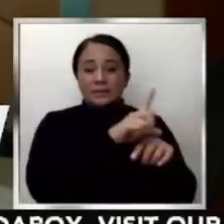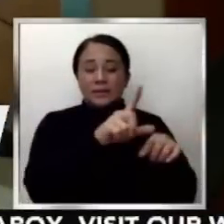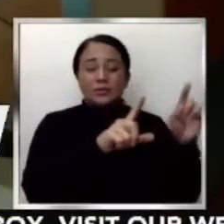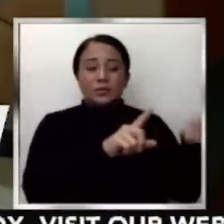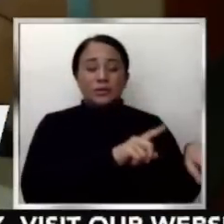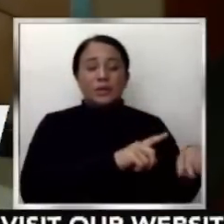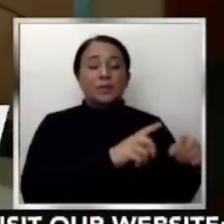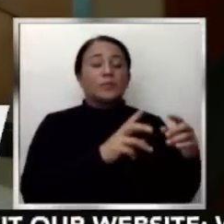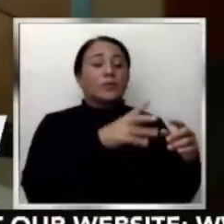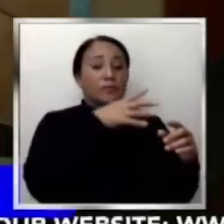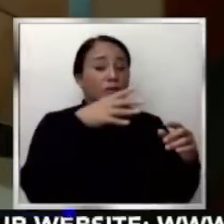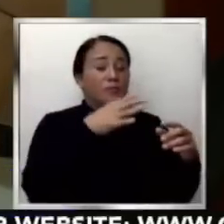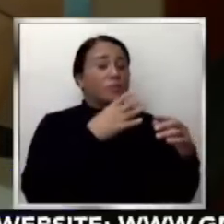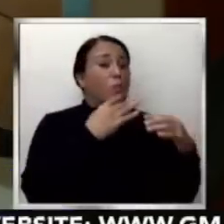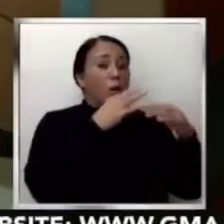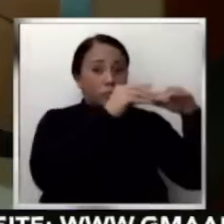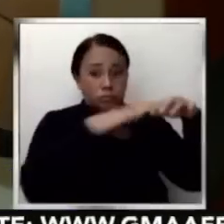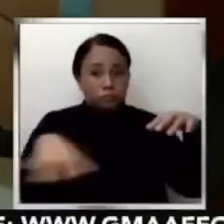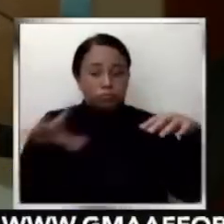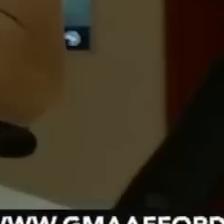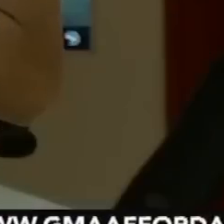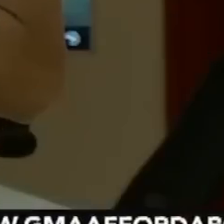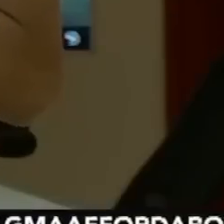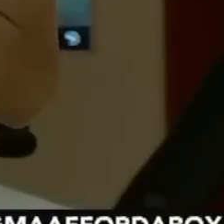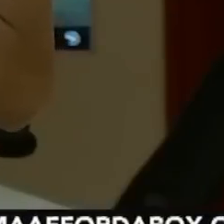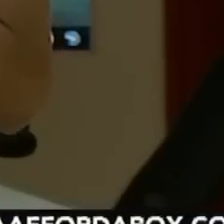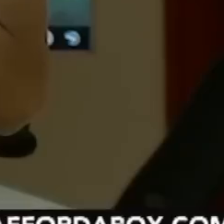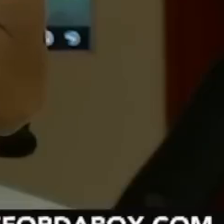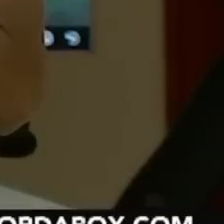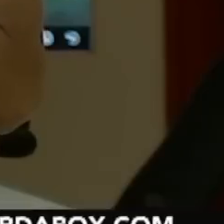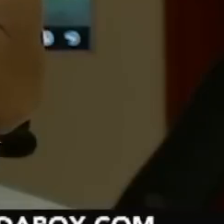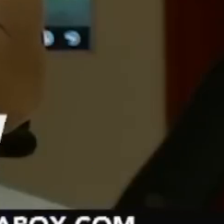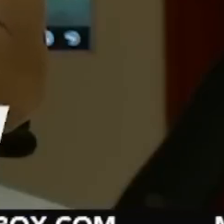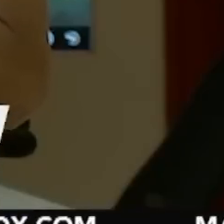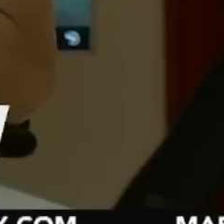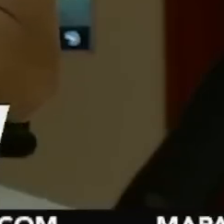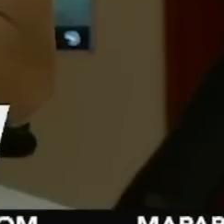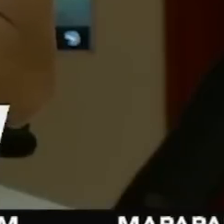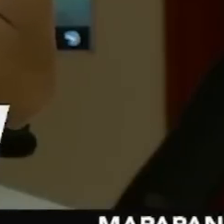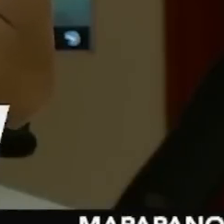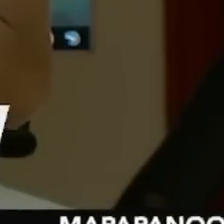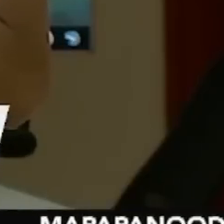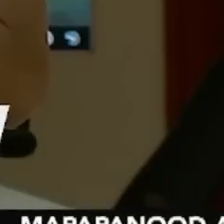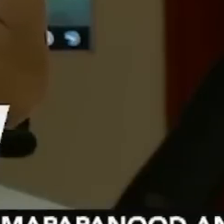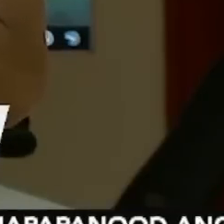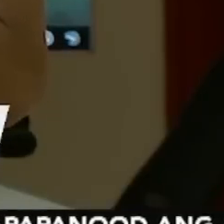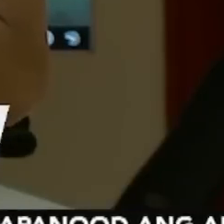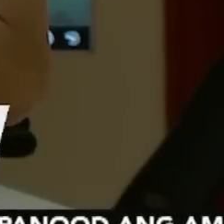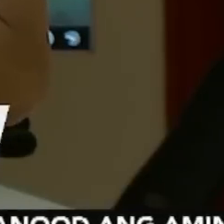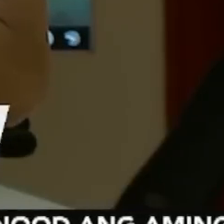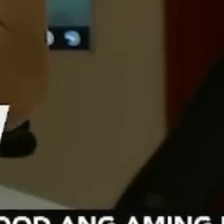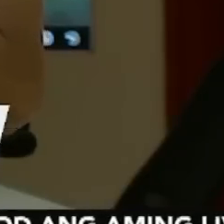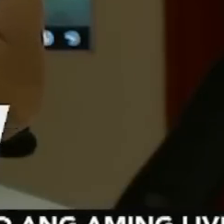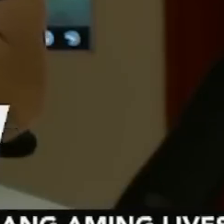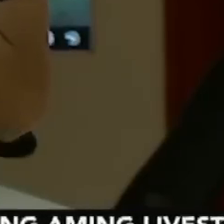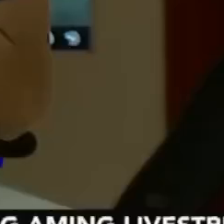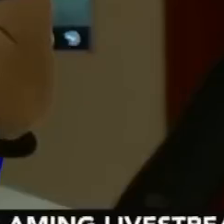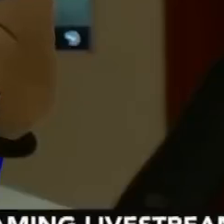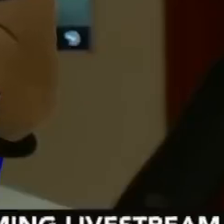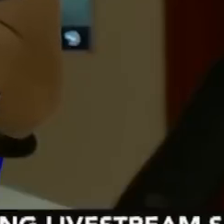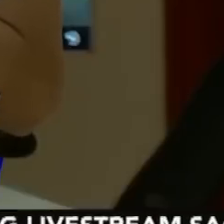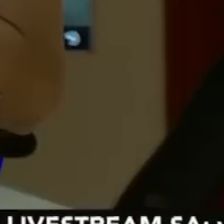pagbaha sa Bulacan ay ang pagtatayo ng bagong dam. Malapit na raw simulan ang bidding para sa 2.4 billion pesos na Bayabas